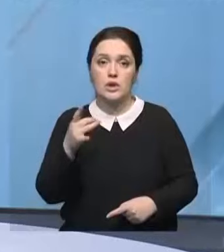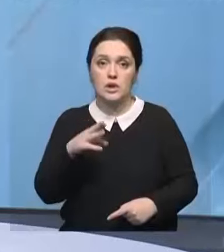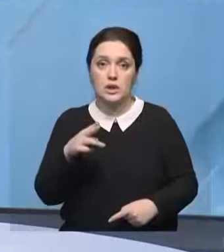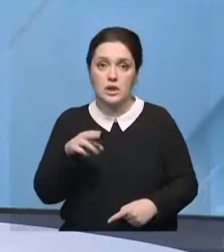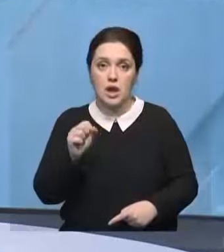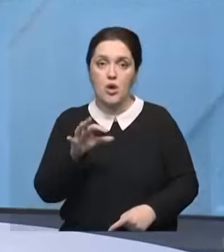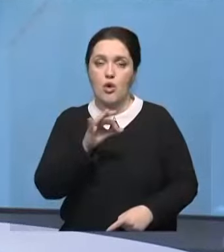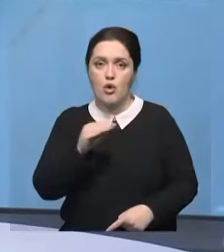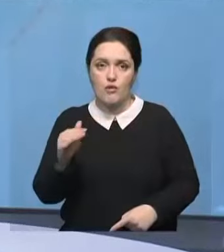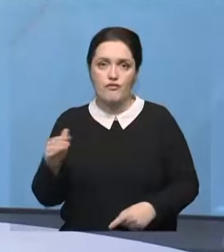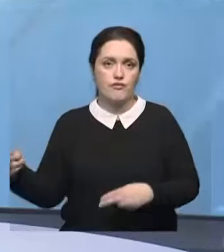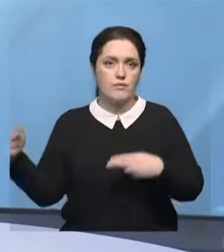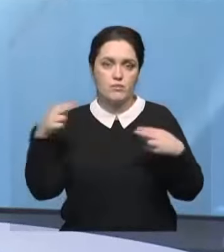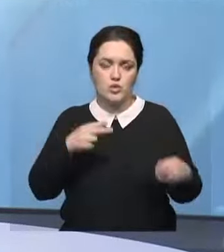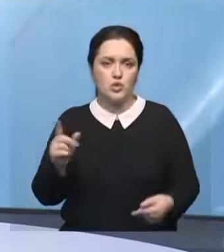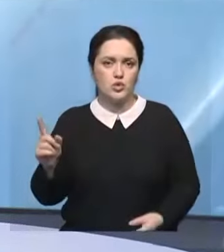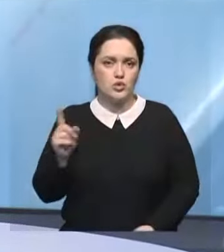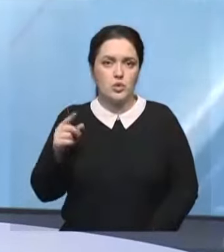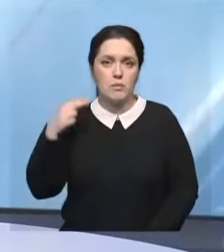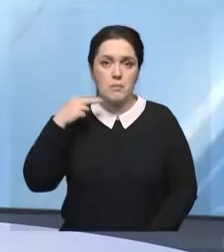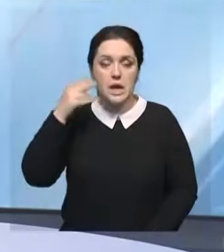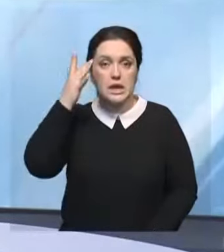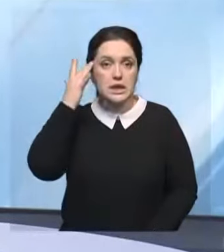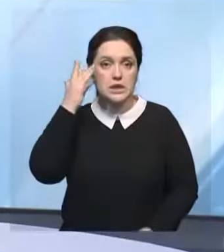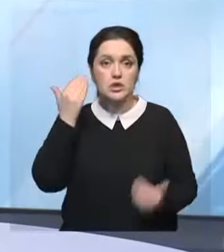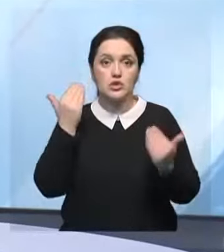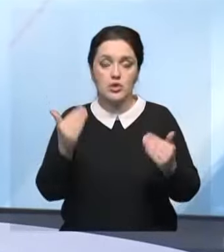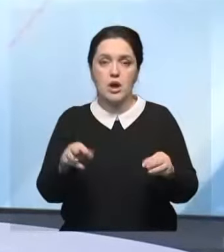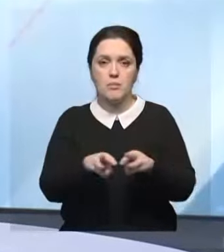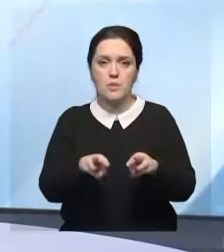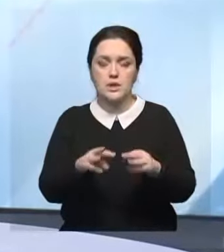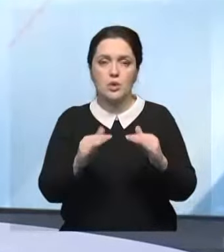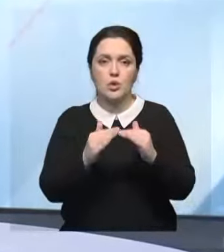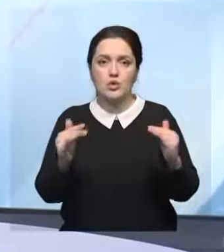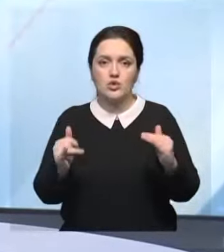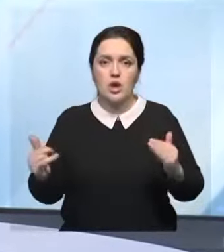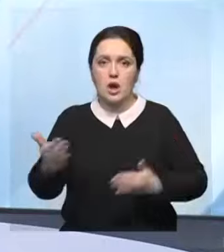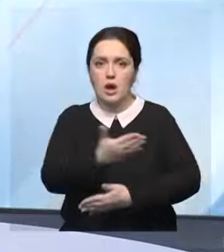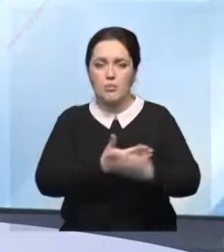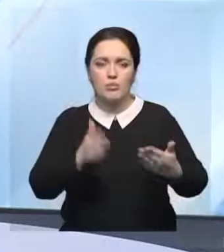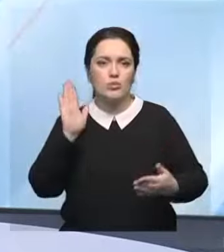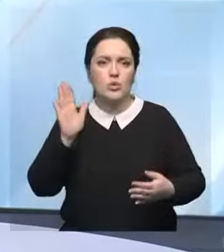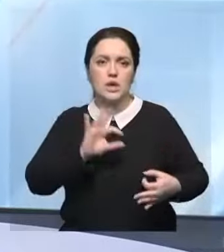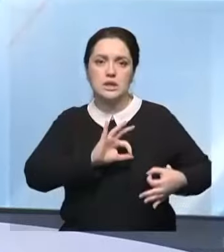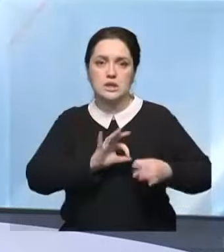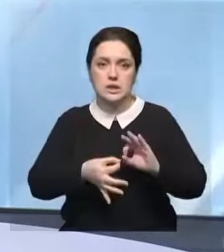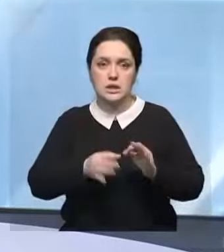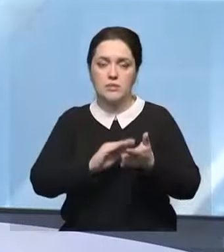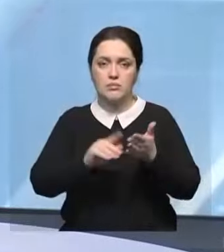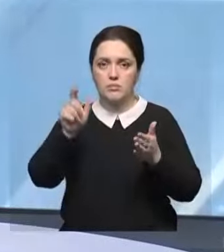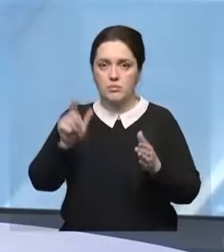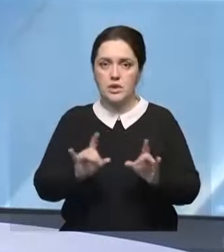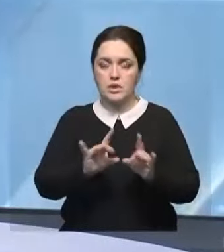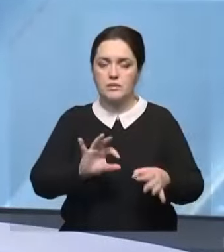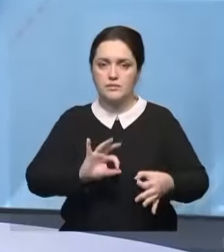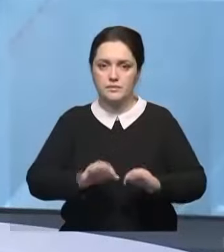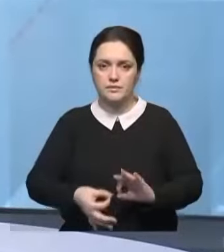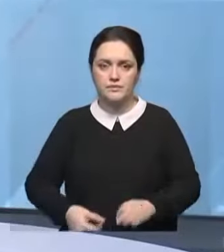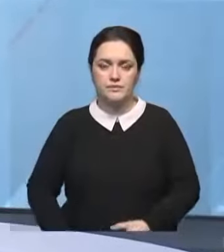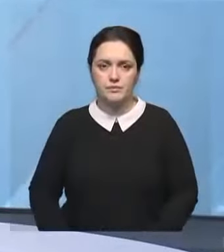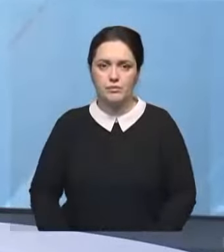официальным визитом ждут президента Кыргызстана. И сейчас на правительственном уровне идет обсуждение предстоящих деталей. Баку Чермашев с